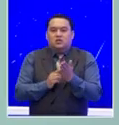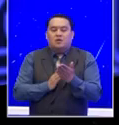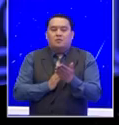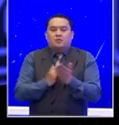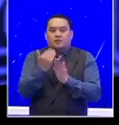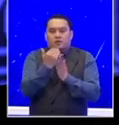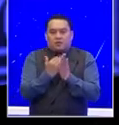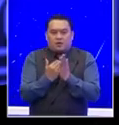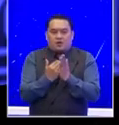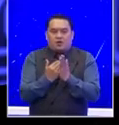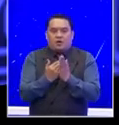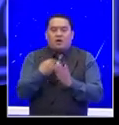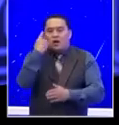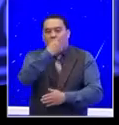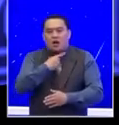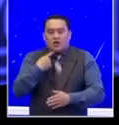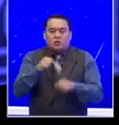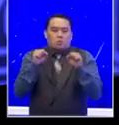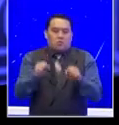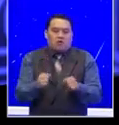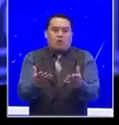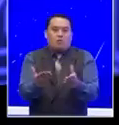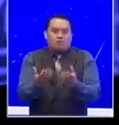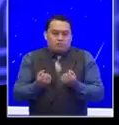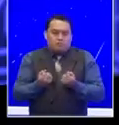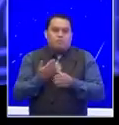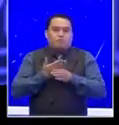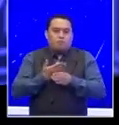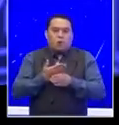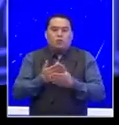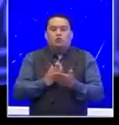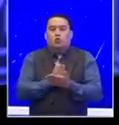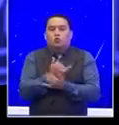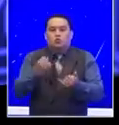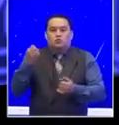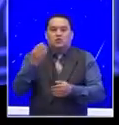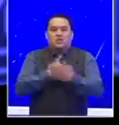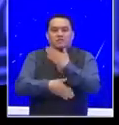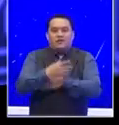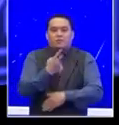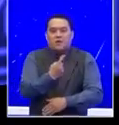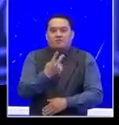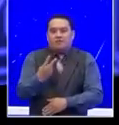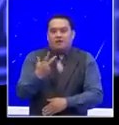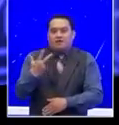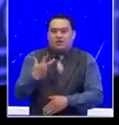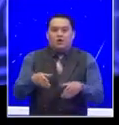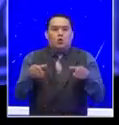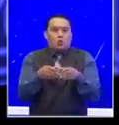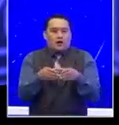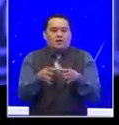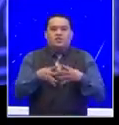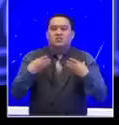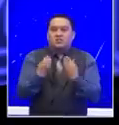граждан. Категории лиц, имеющие право на помощь от государства по коммунальным услугам. Инвалиды 1, 2 и 3 групп.